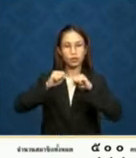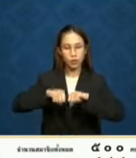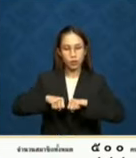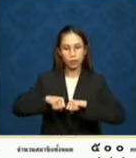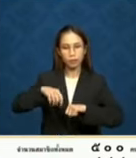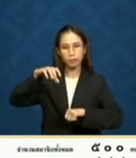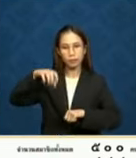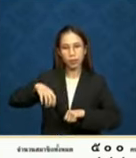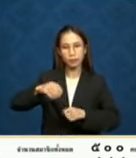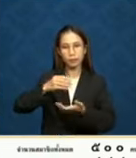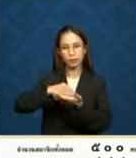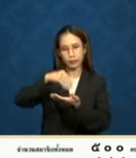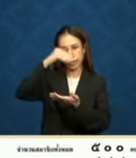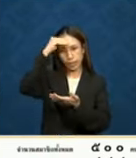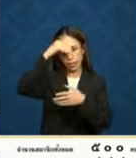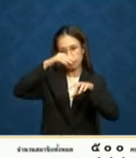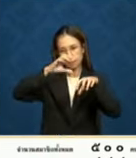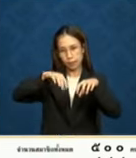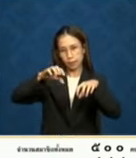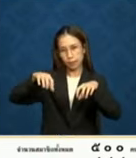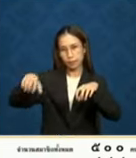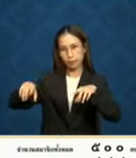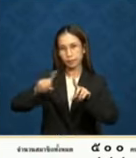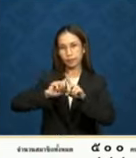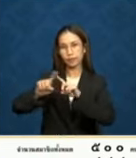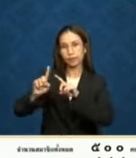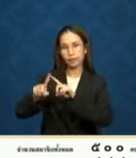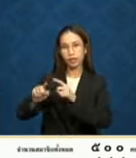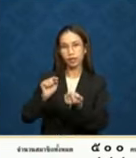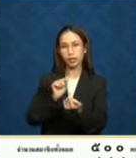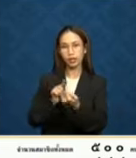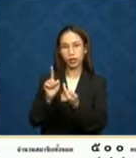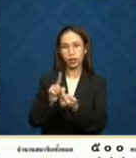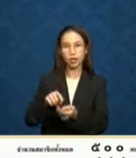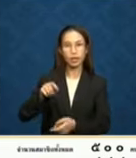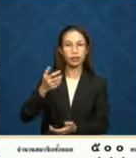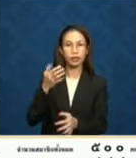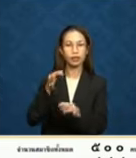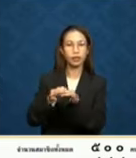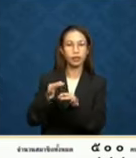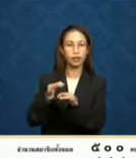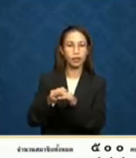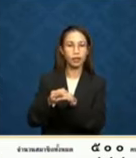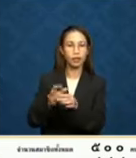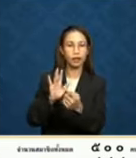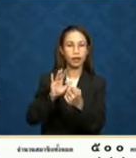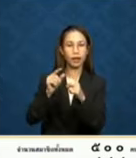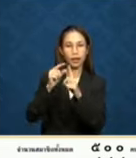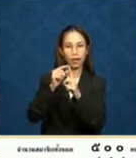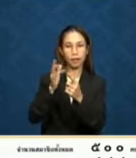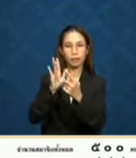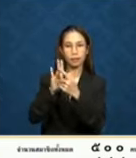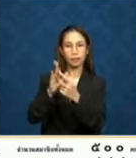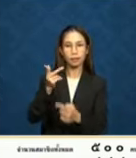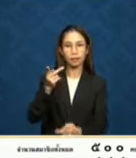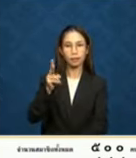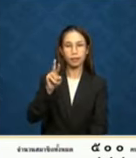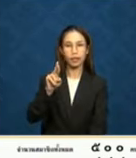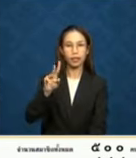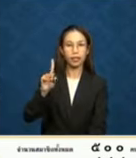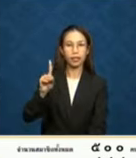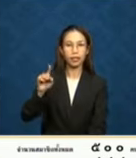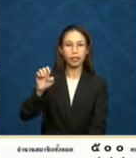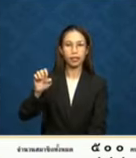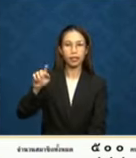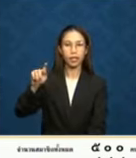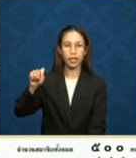การสืฐาหลาย ลายสถาบัญในเรื่องของ Credit Bankขออิบายคว Credit Bank แรกน้อยครับคือเรา